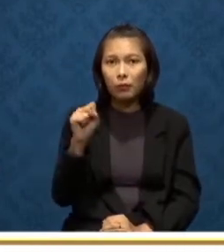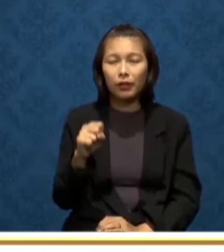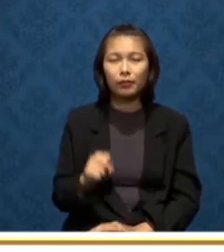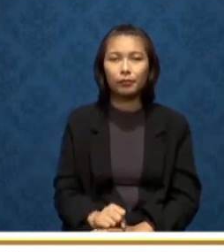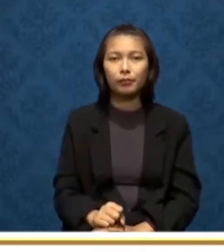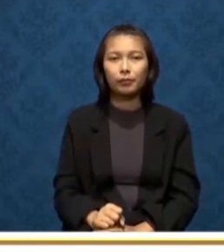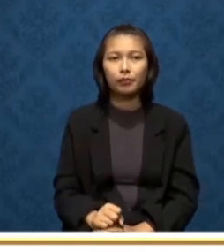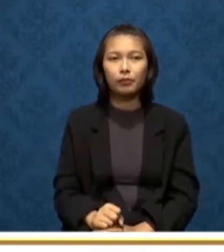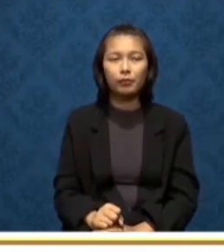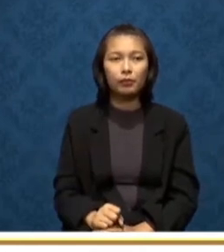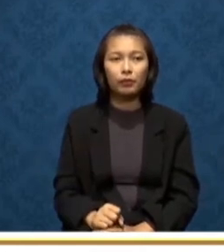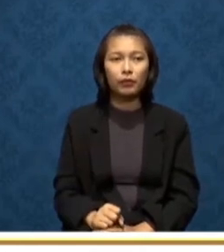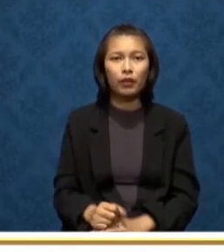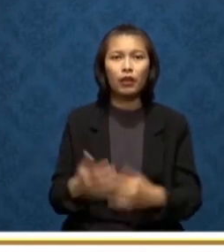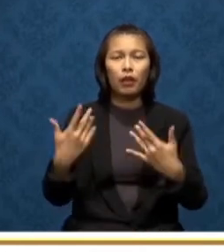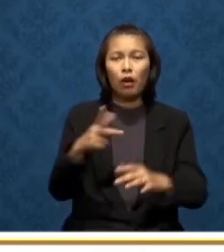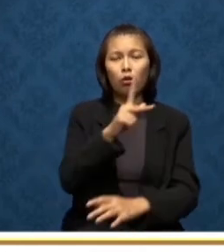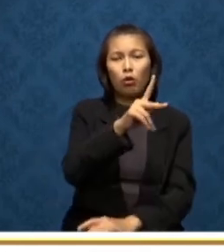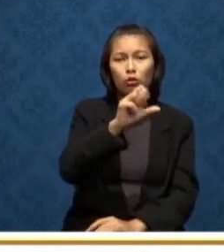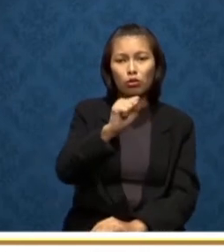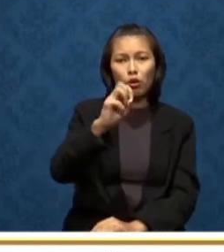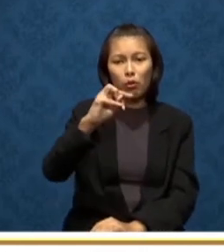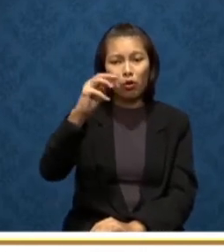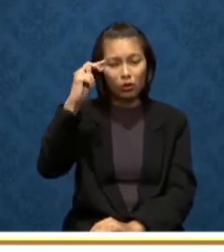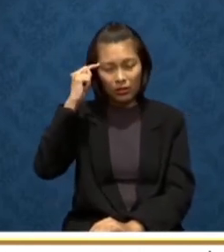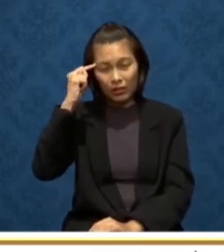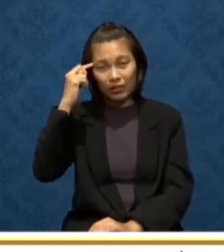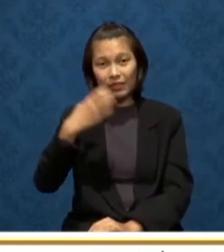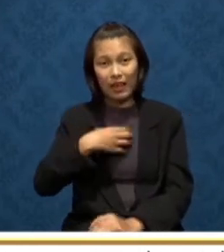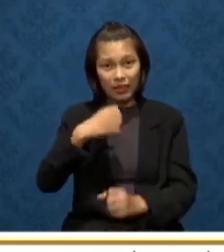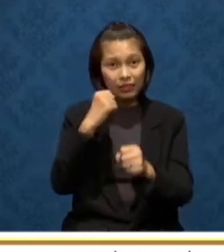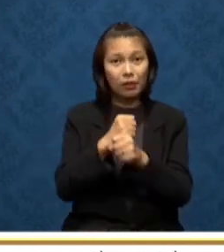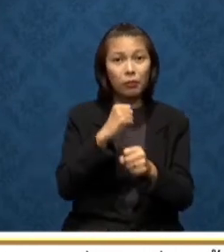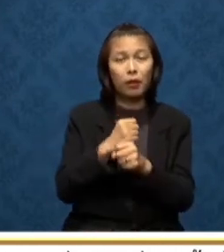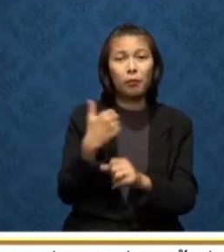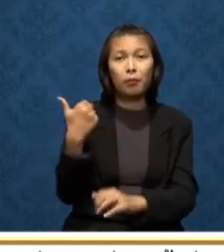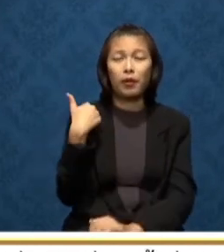แล้วกสมอยากจะคิดทำเรื่องนี้ไหม